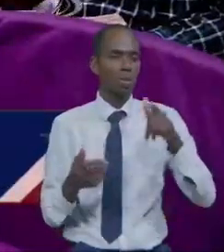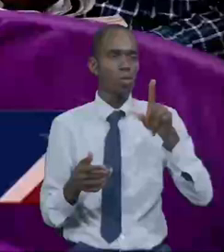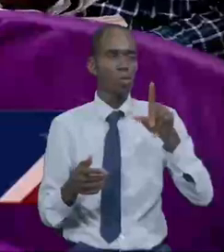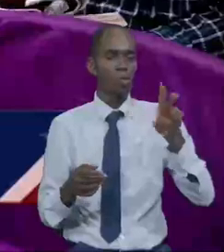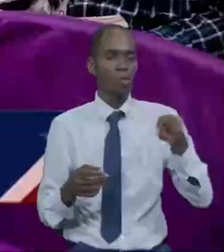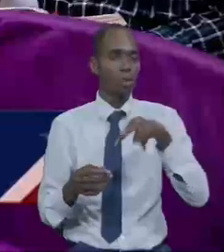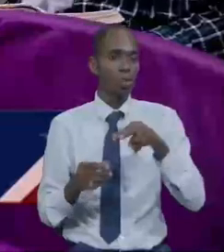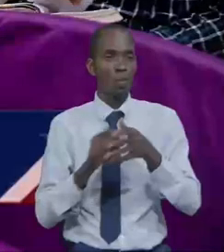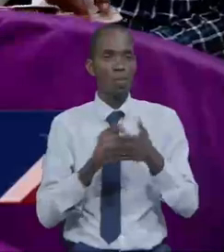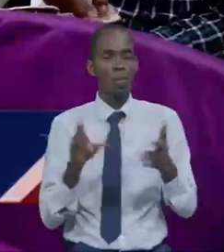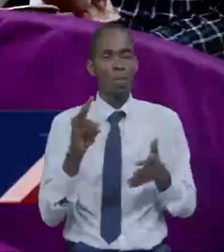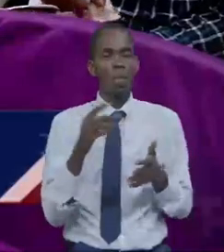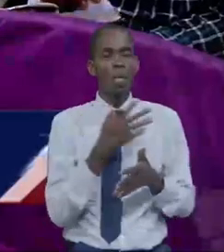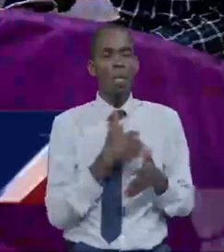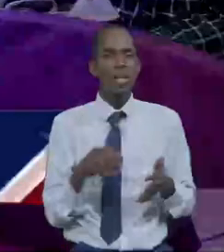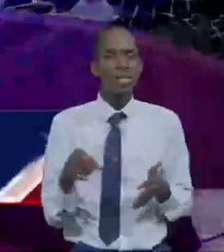Matthieu 22, 16.